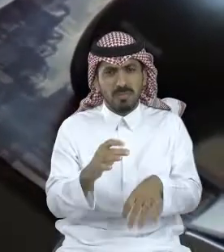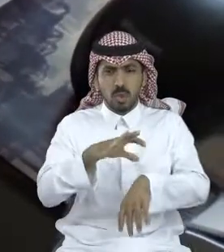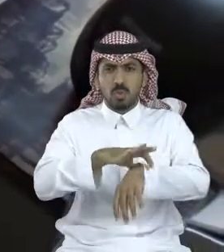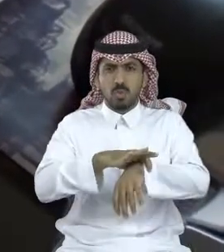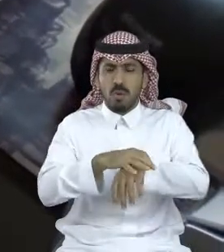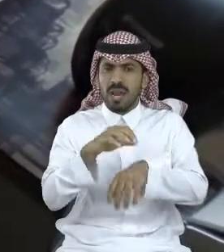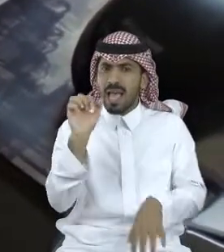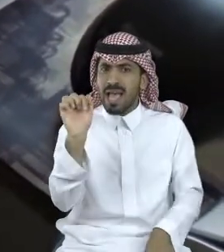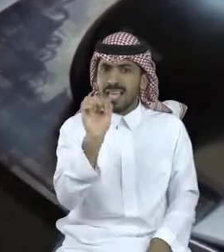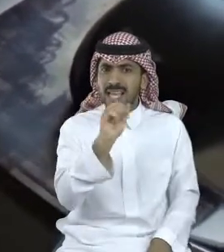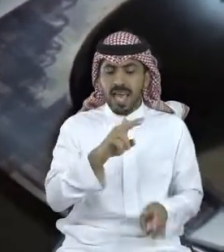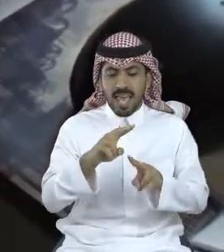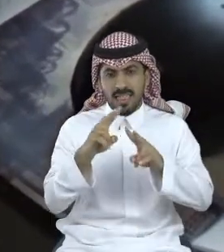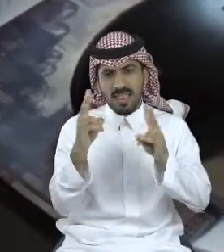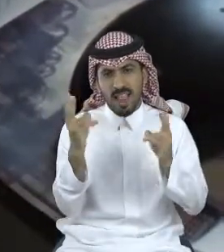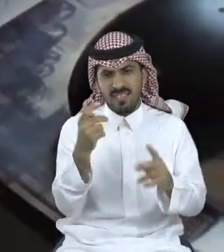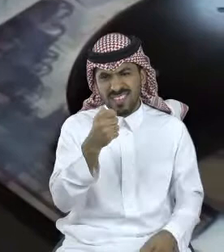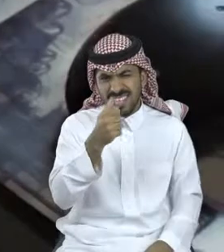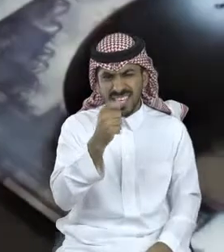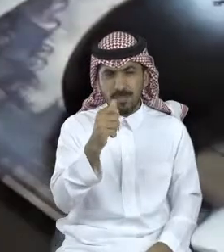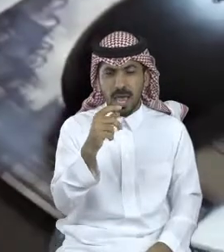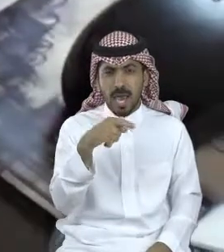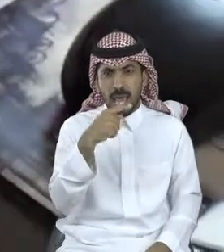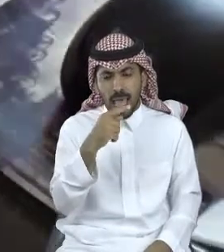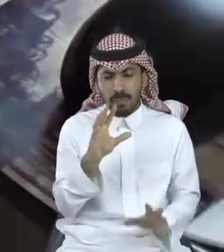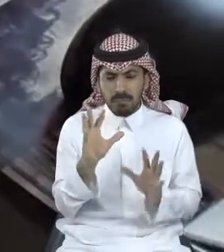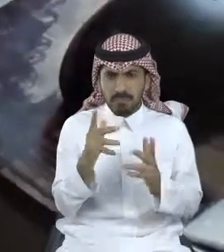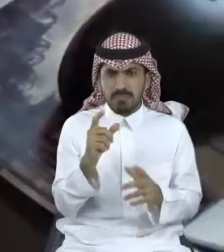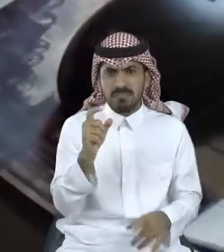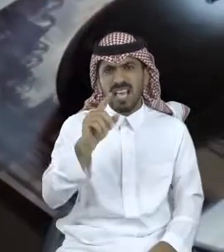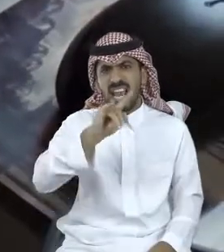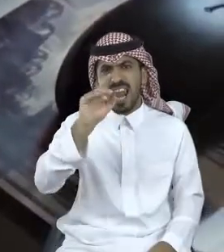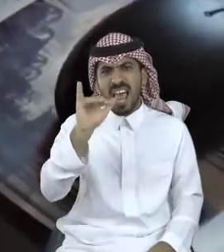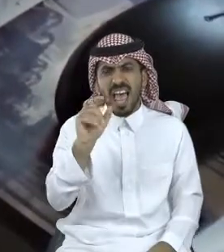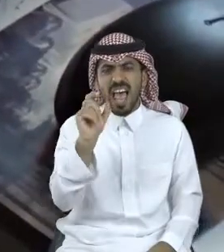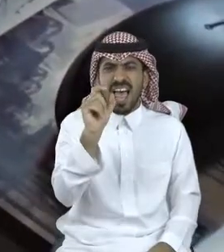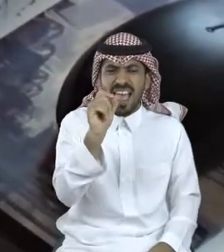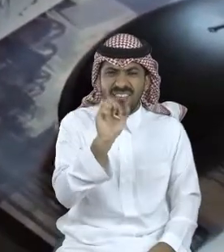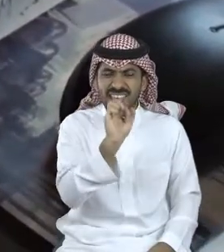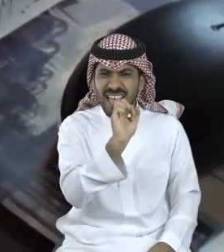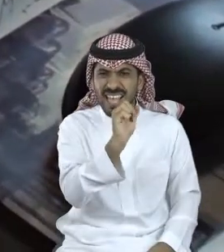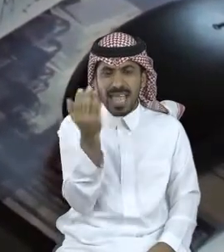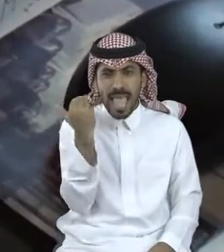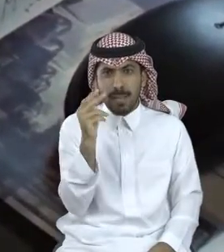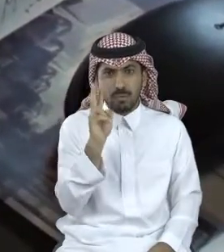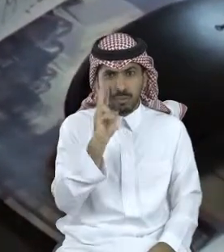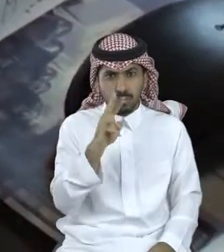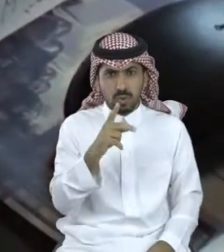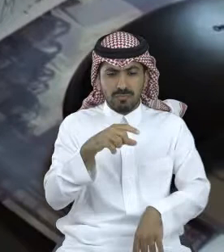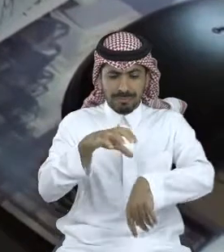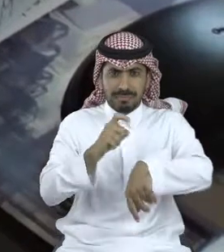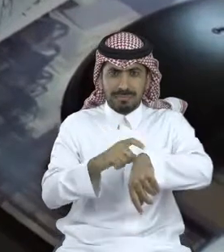السوارة الخصائص حقتها بتكون مختلفة نوعا ما. فلما نتكلم على لايف لوج، اول ما تدخل لايف لوج، انا يوم ما حطيتها امس وضح لي